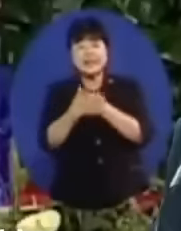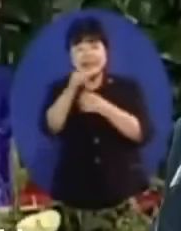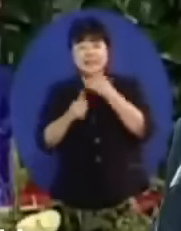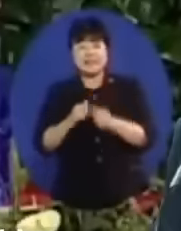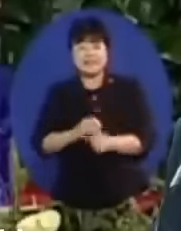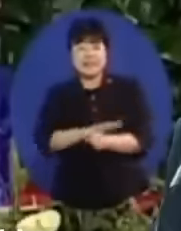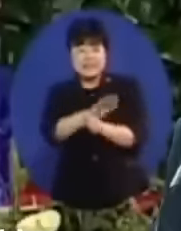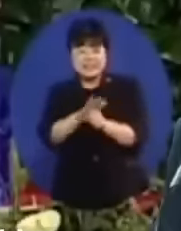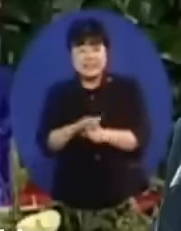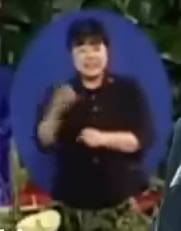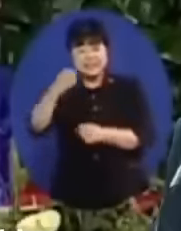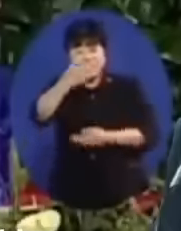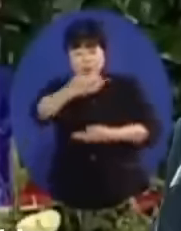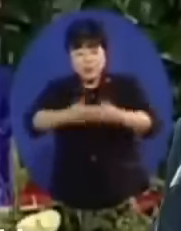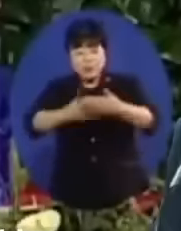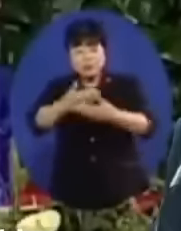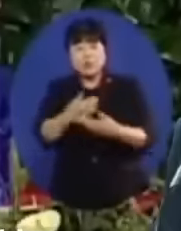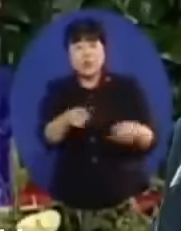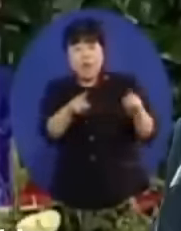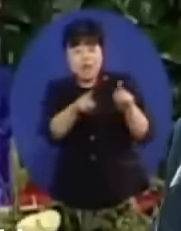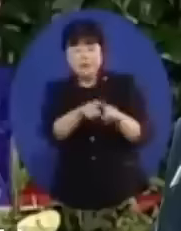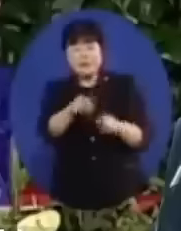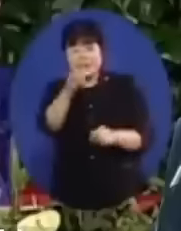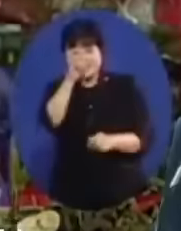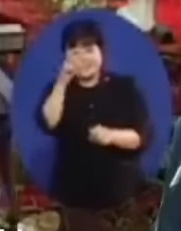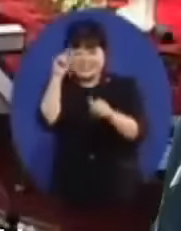성령의 교통하심이 너희 무리와 함께 있을지어다.